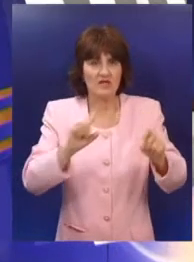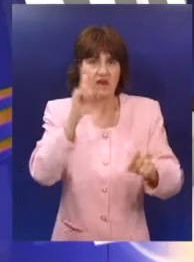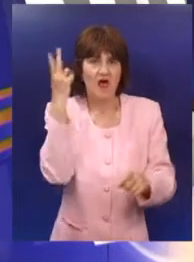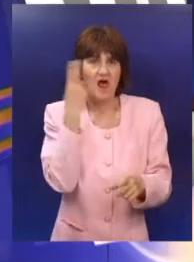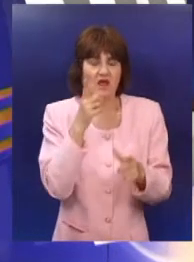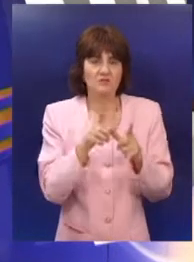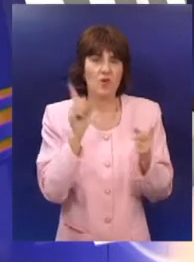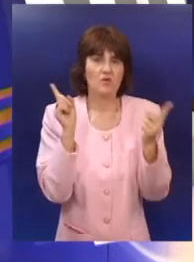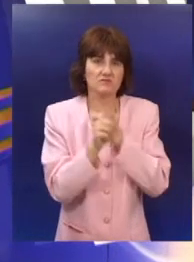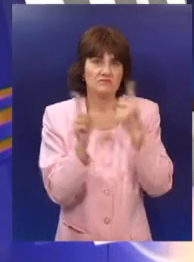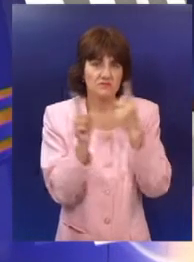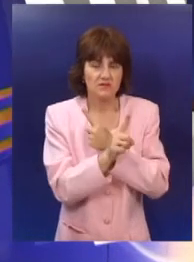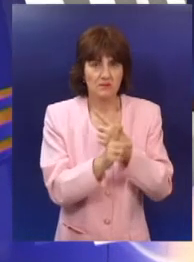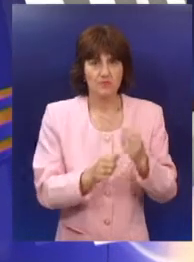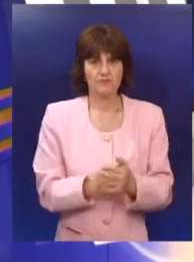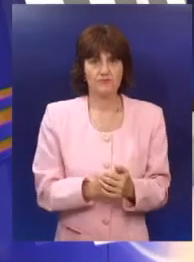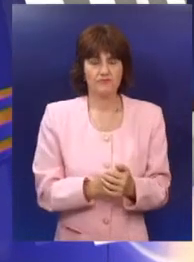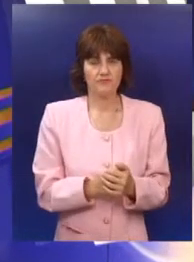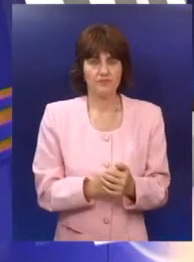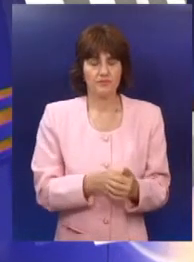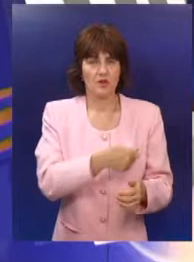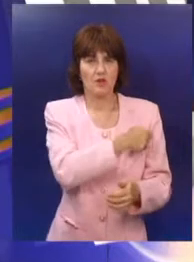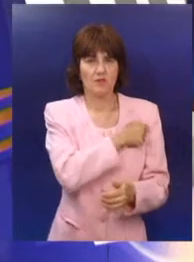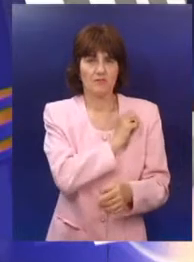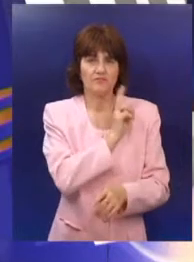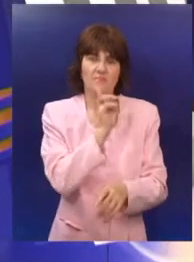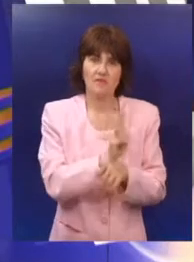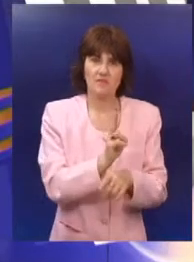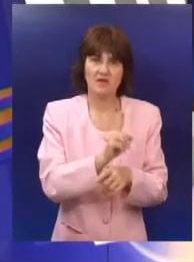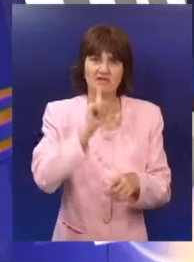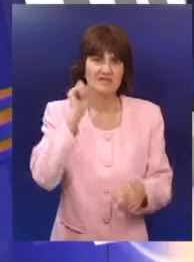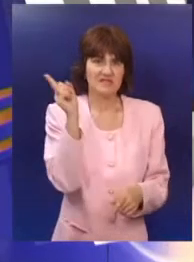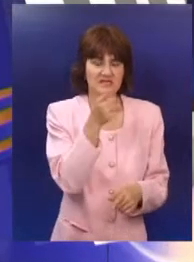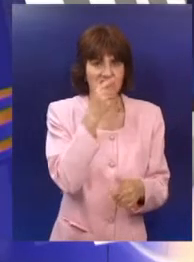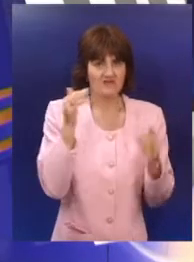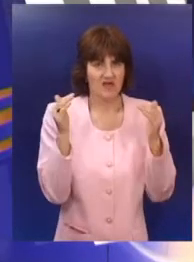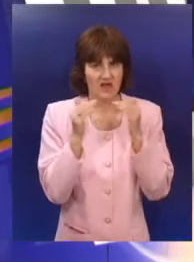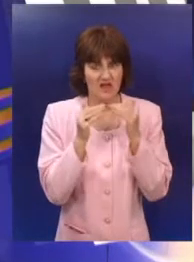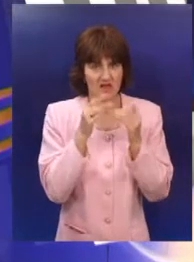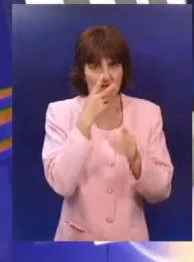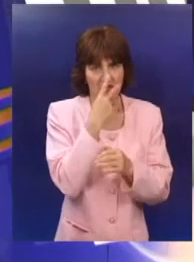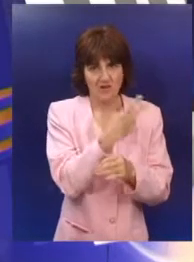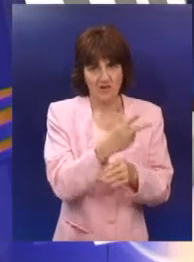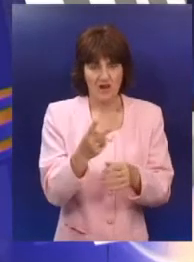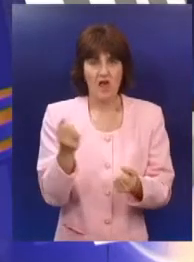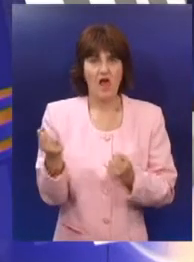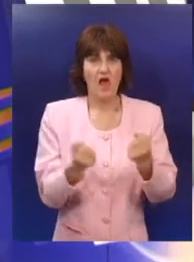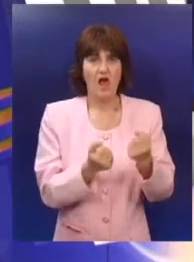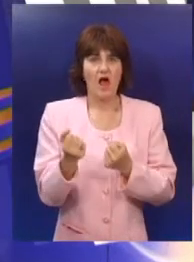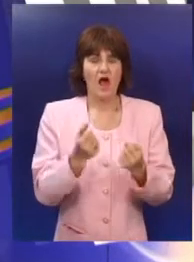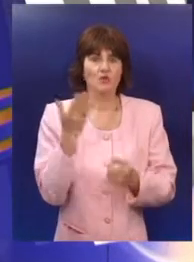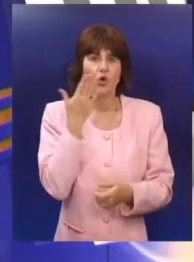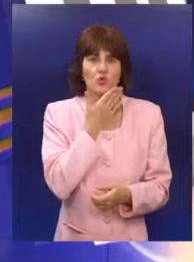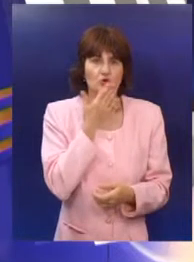u saobraćaju sa motociklistima. I dok u policiji apeluju na veću pažnju svih učesnika u saobraćaju, autoškole od